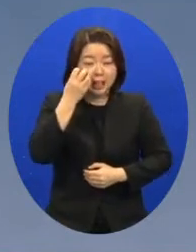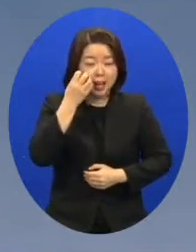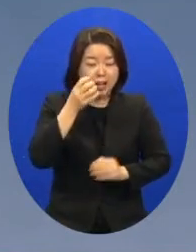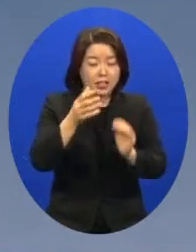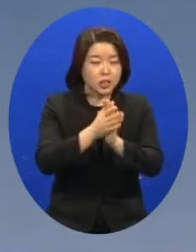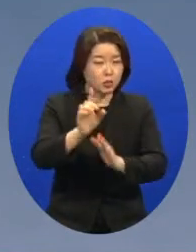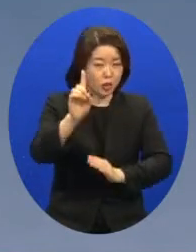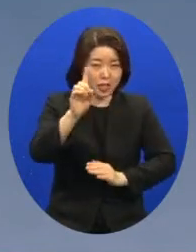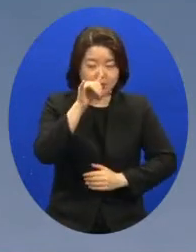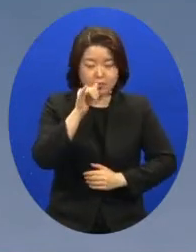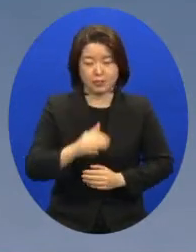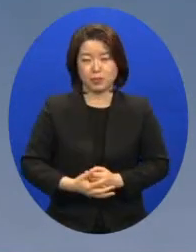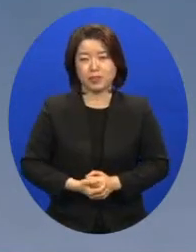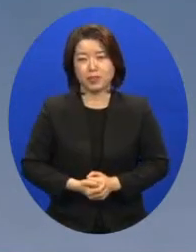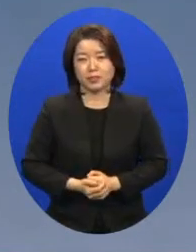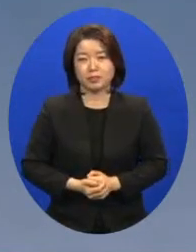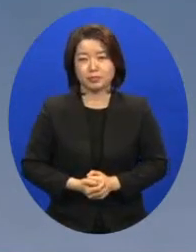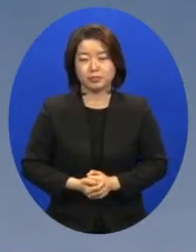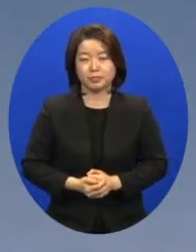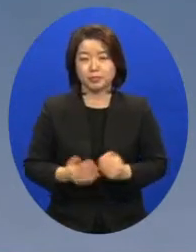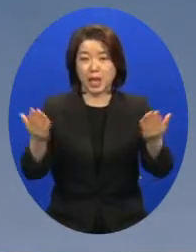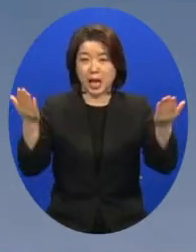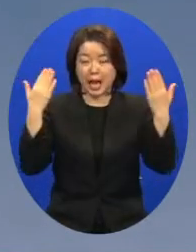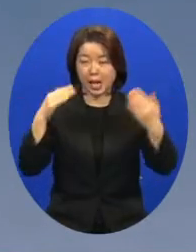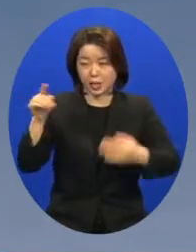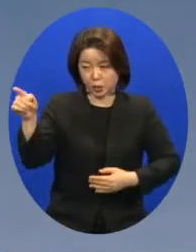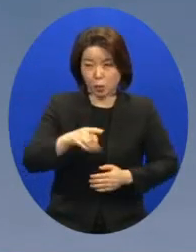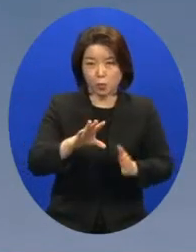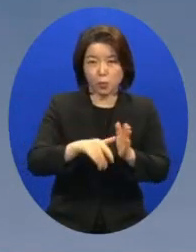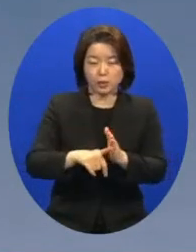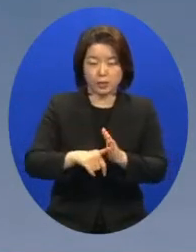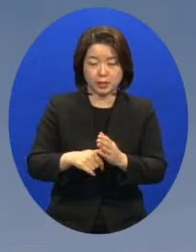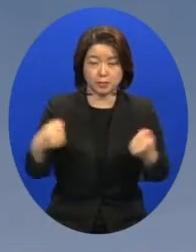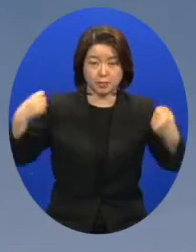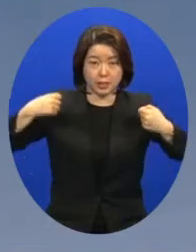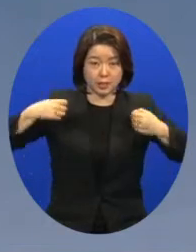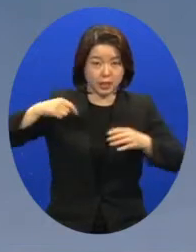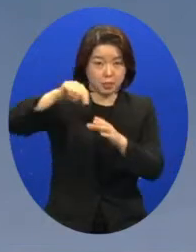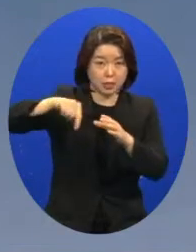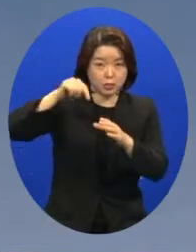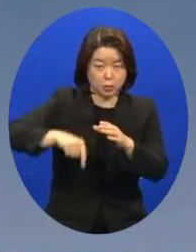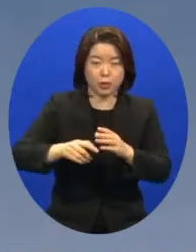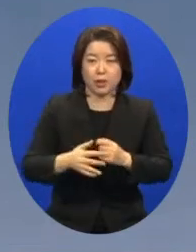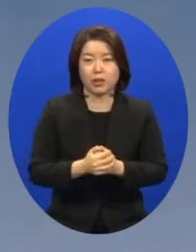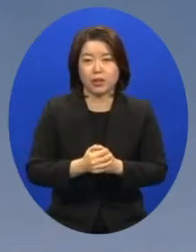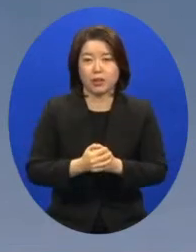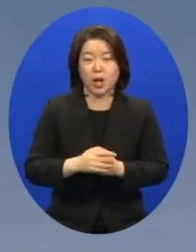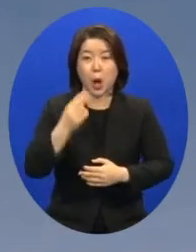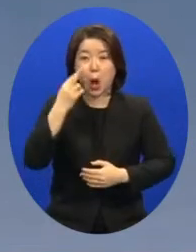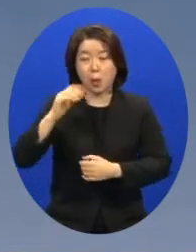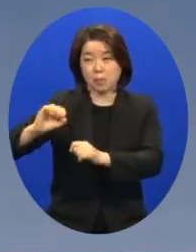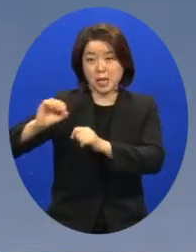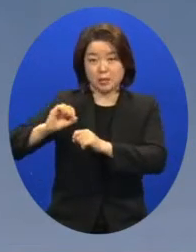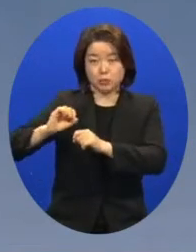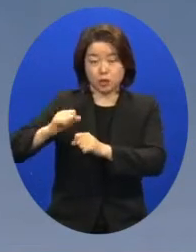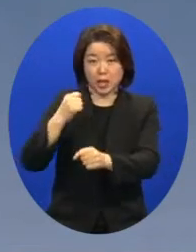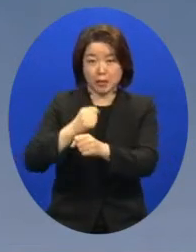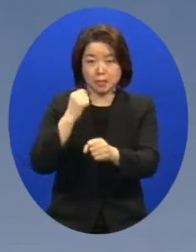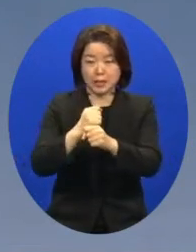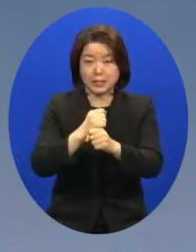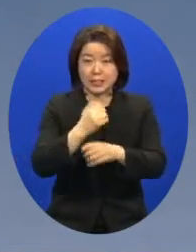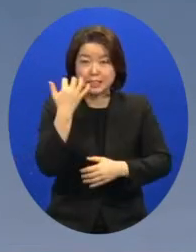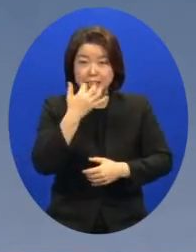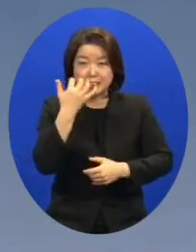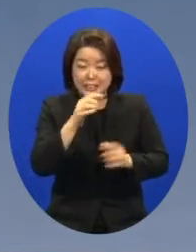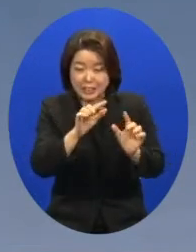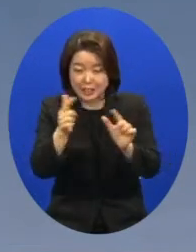있었습니다 학교 달 올 때 가방에 다가 미군부대에서 나온 포로로 잡지